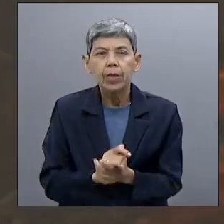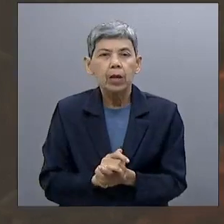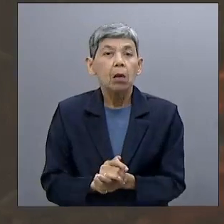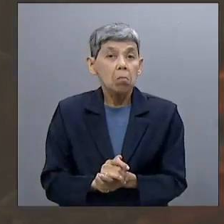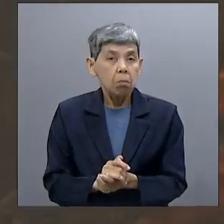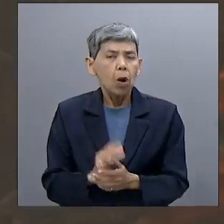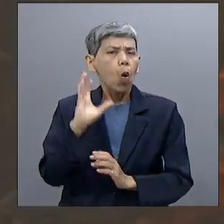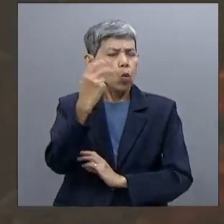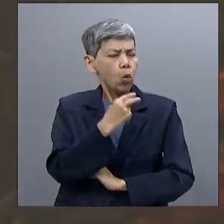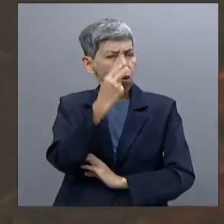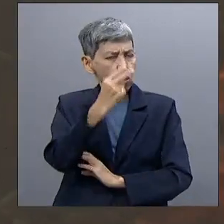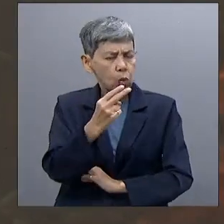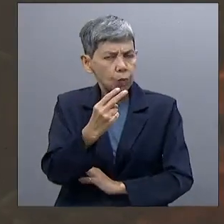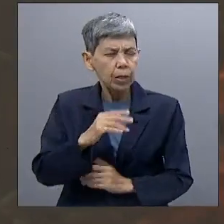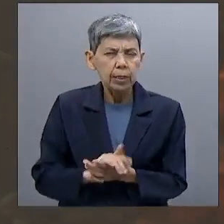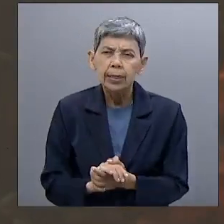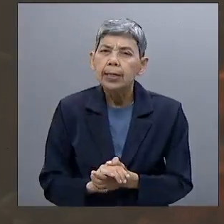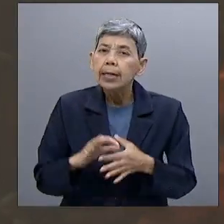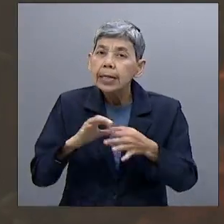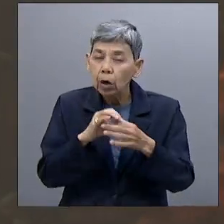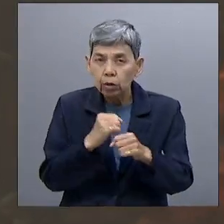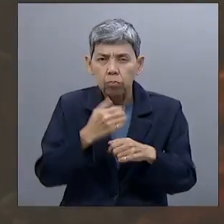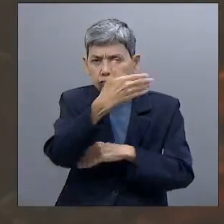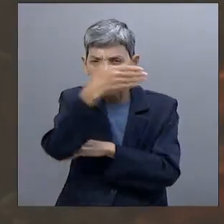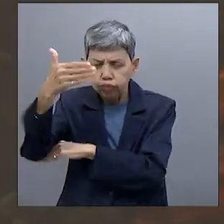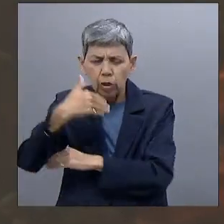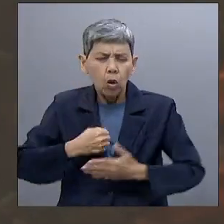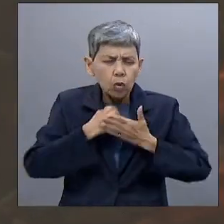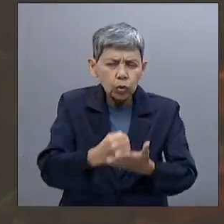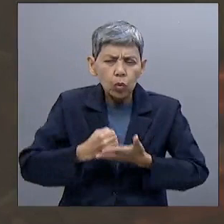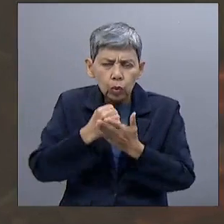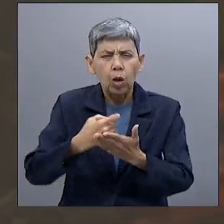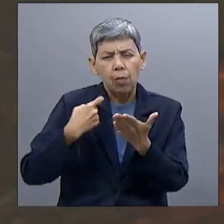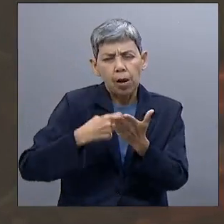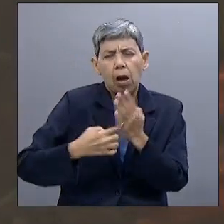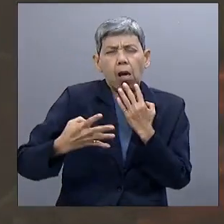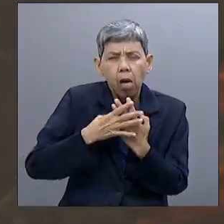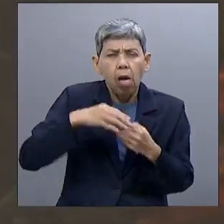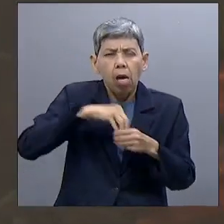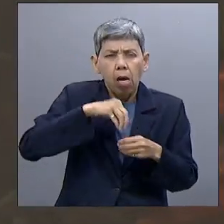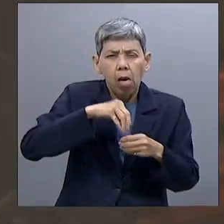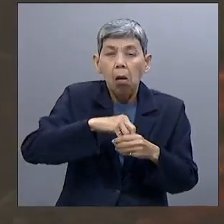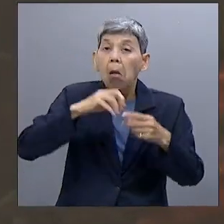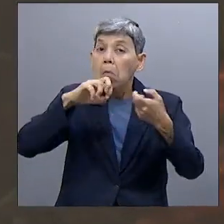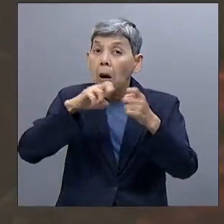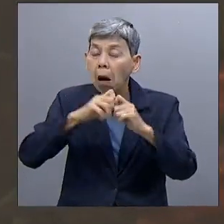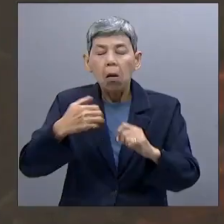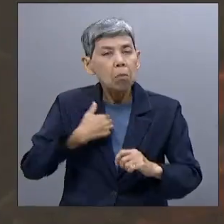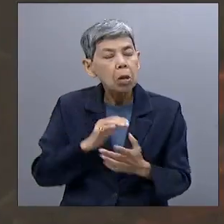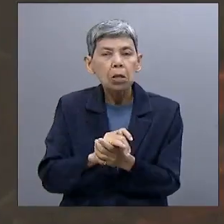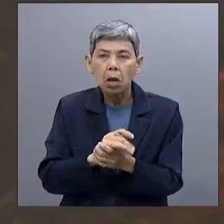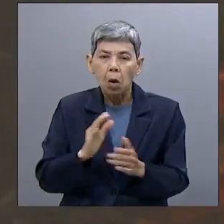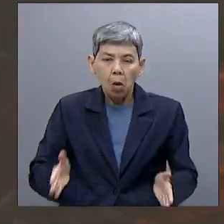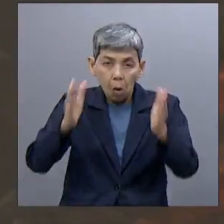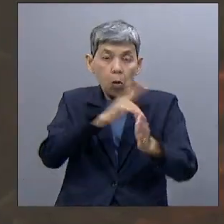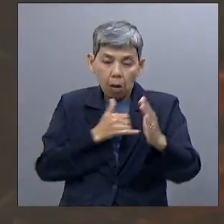งที่ทั่วโลกจับตามองก็คือความพยายามของนานาชาติในการช่วยเหลือตัวประกันแต่พอสถานการณ์มีเรื่องของการบุกโรงพ